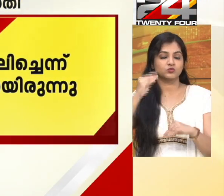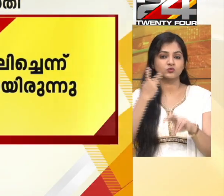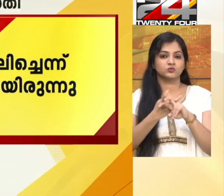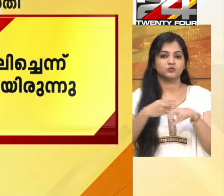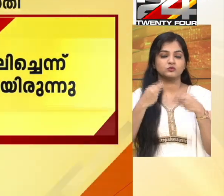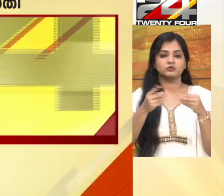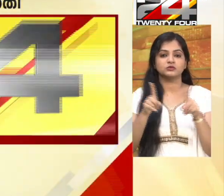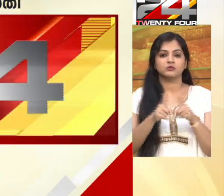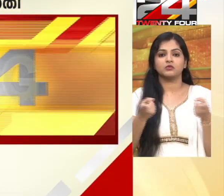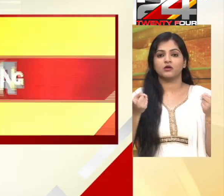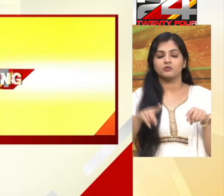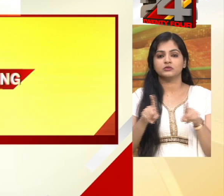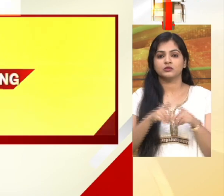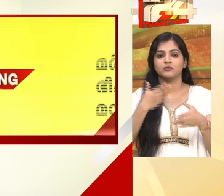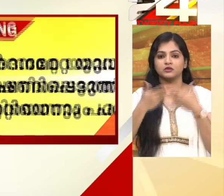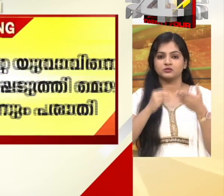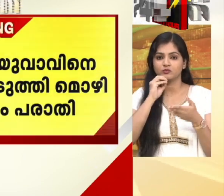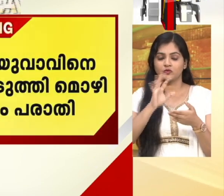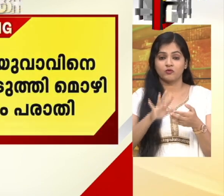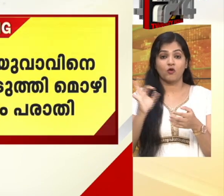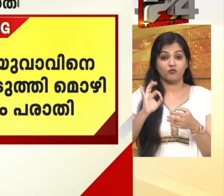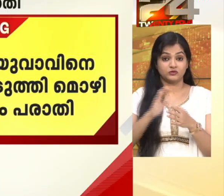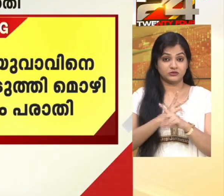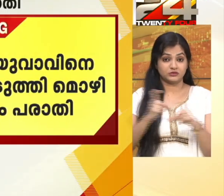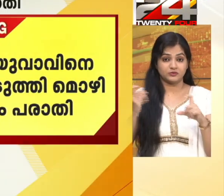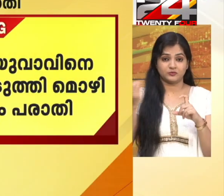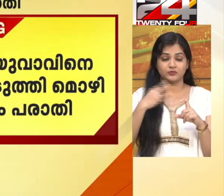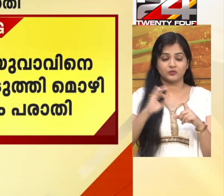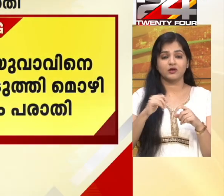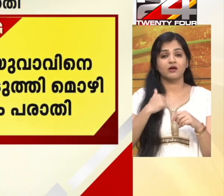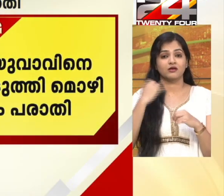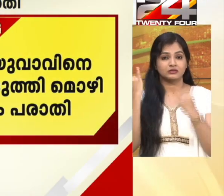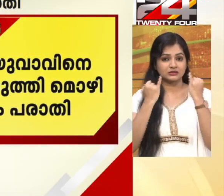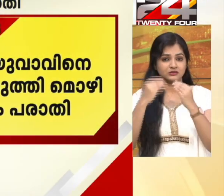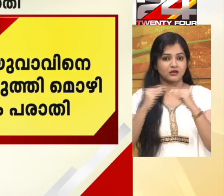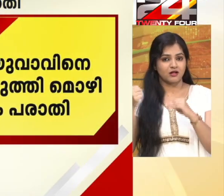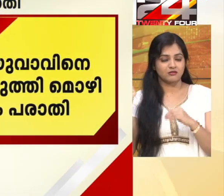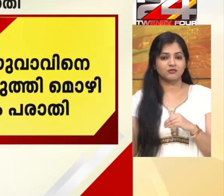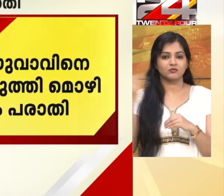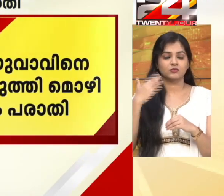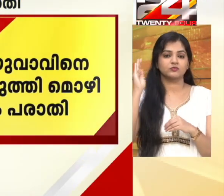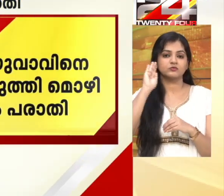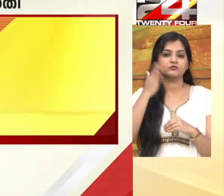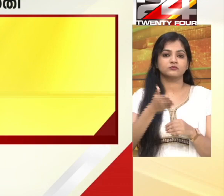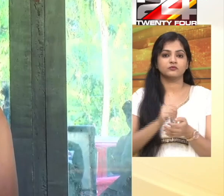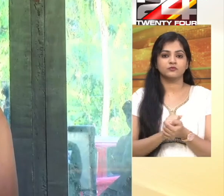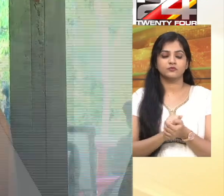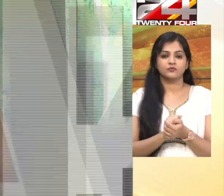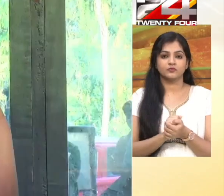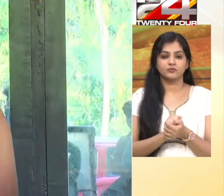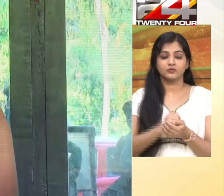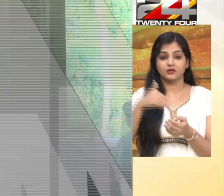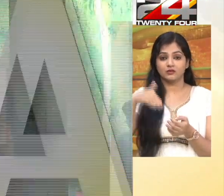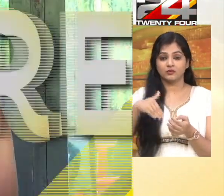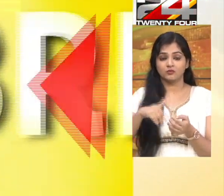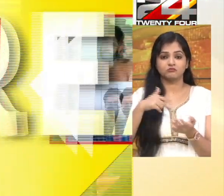എന്ന നിലയ്ക്കാണ് ഒരു വിശദീകരണം അത് ഔദ്യോഗിക സ്വഭാവത്തിലുള്ളതല്ല മറ്റൊരു രീതിയിൽ നമ്മുടെ അന്വേഷണത്തിൽ നിന്ന് മനസ്സിലാക്കിയ ഒരു കാര്യമാണ് ഇപ്പോൾ ഈ യാതൊരു